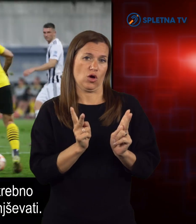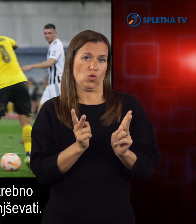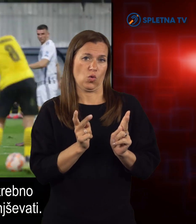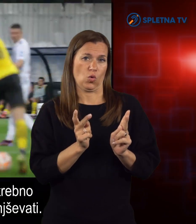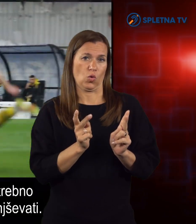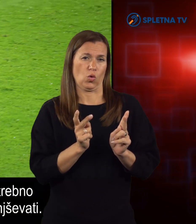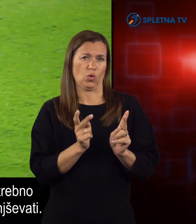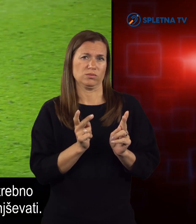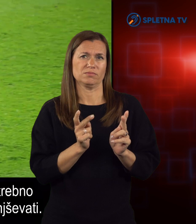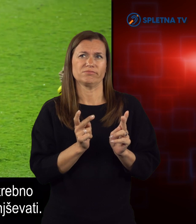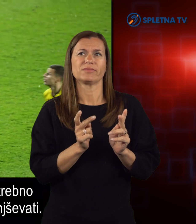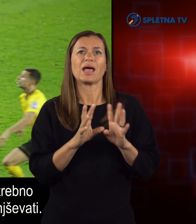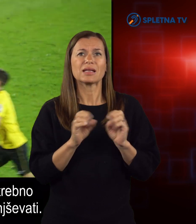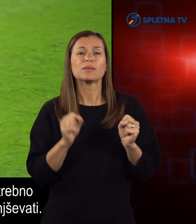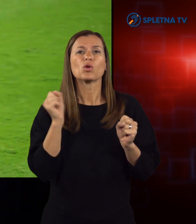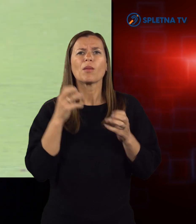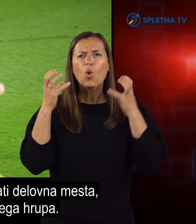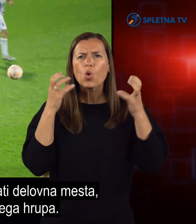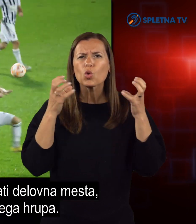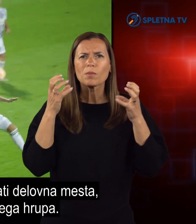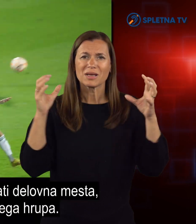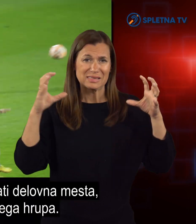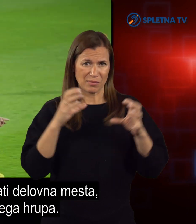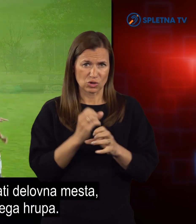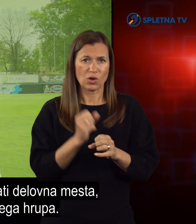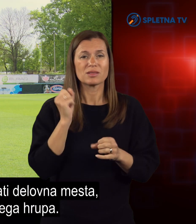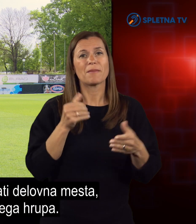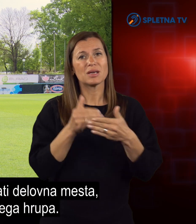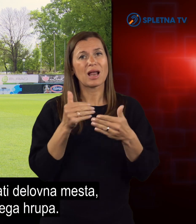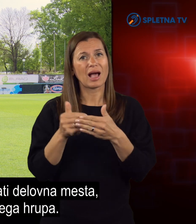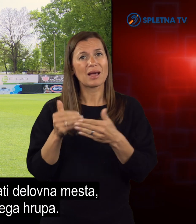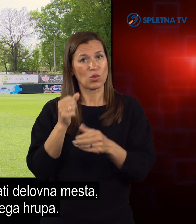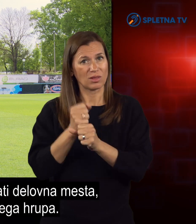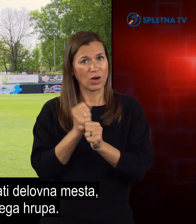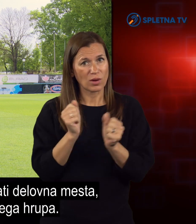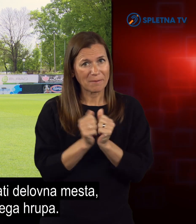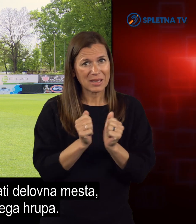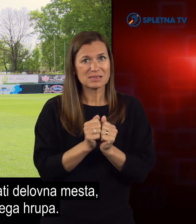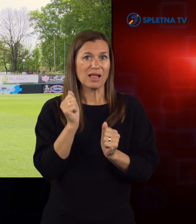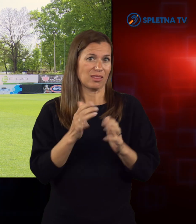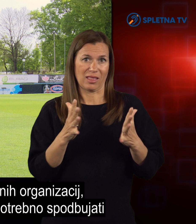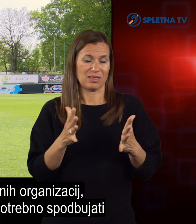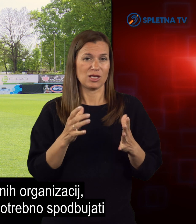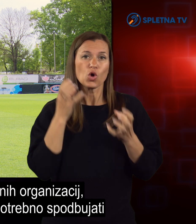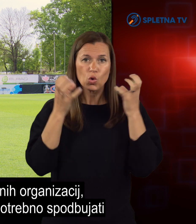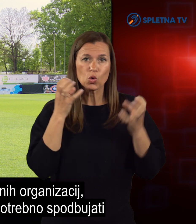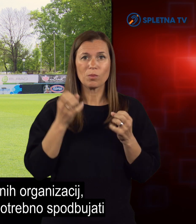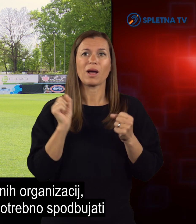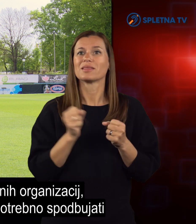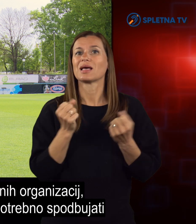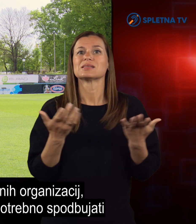kako se dela, se pravi, da se hrup zmanjšuje, da se delovno mesto prilagajajo, da ni hrupa. Kako bi rekel, da z